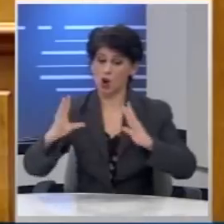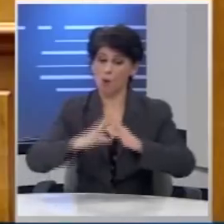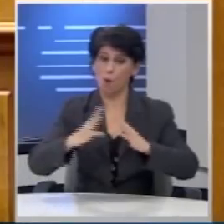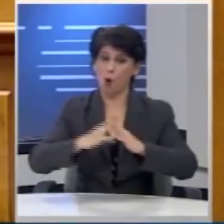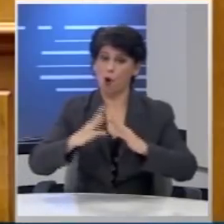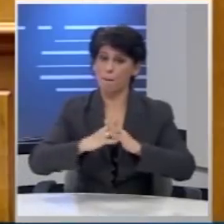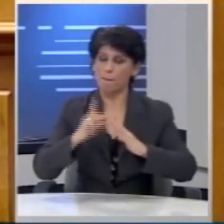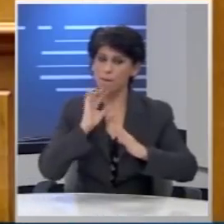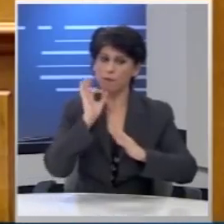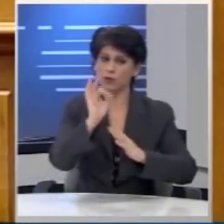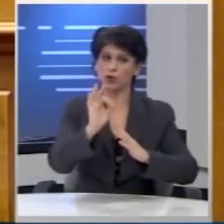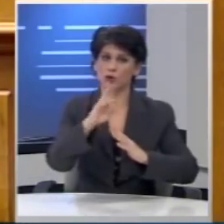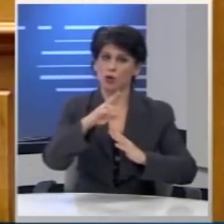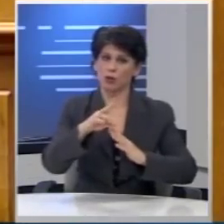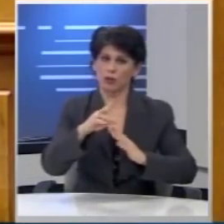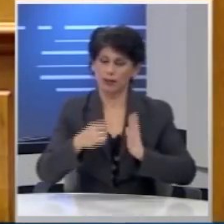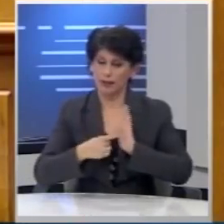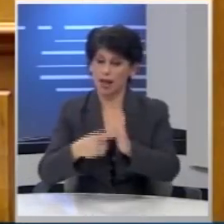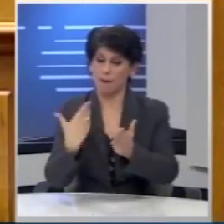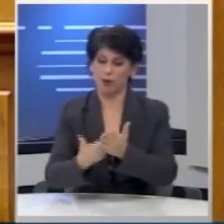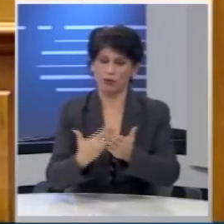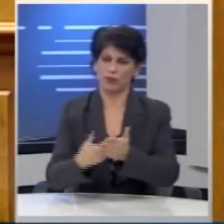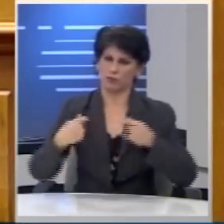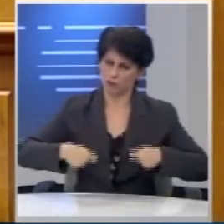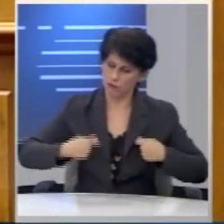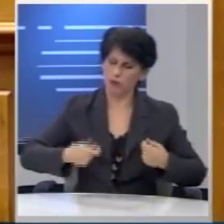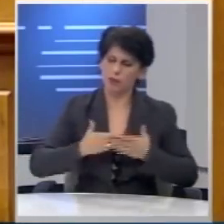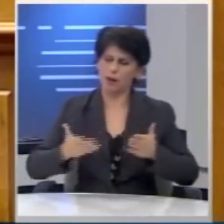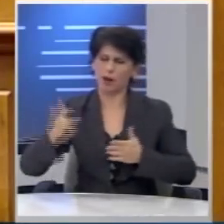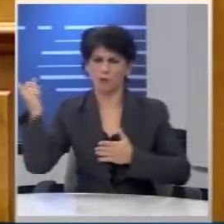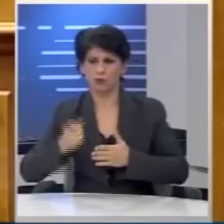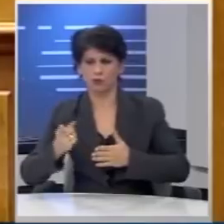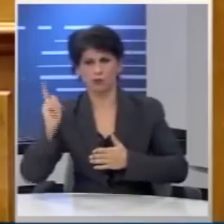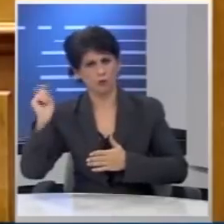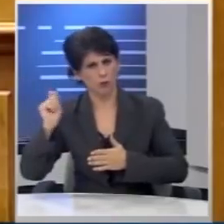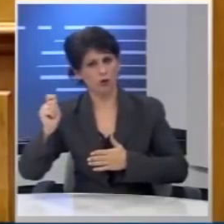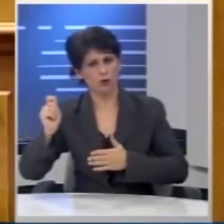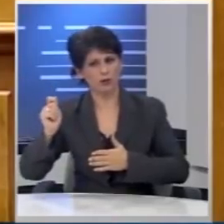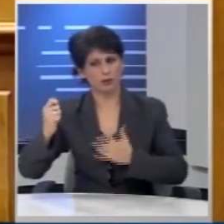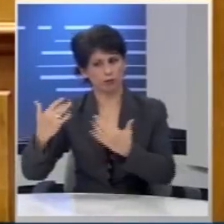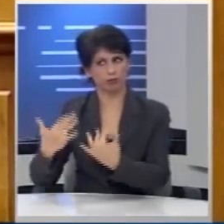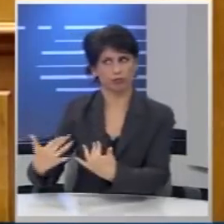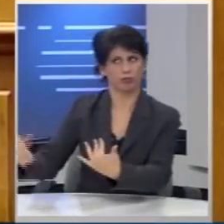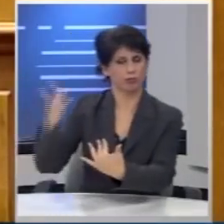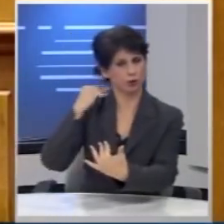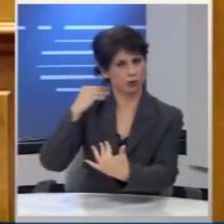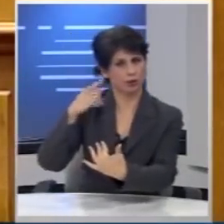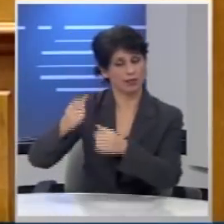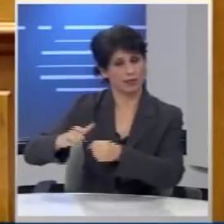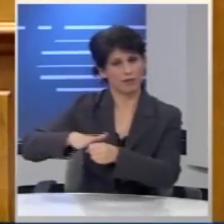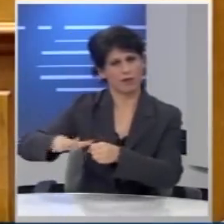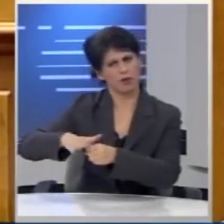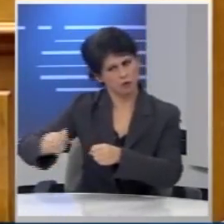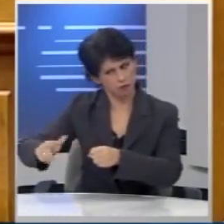πόλεμο για να αποδείξετε τόσο στην αστική τάξη όσο και σε ένα μεγάλο τμήμα του πολιτικού ακροατηρίου σας κατά